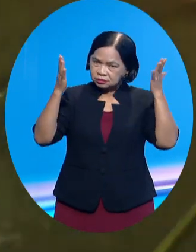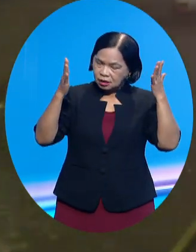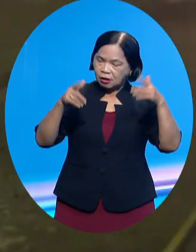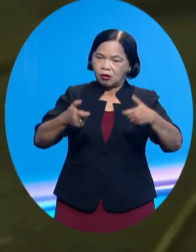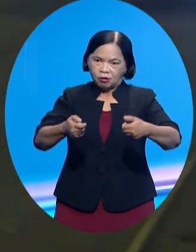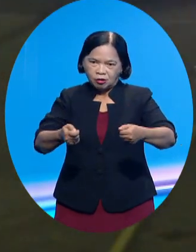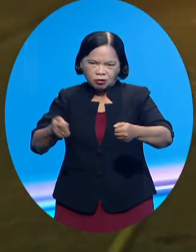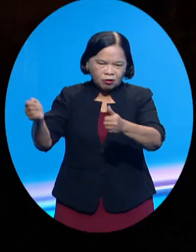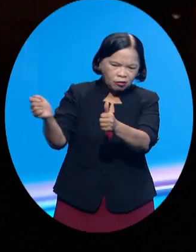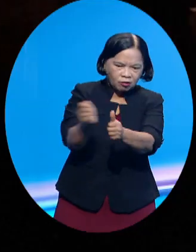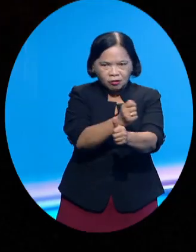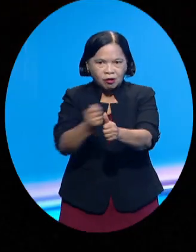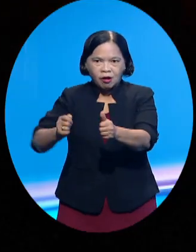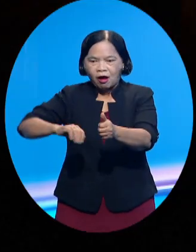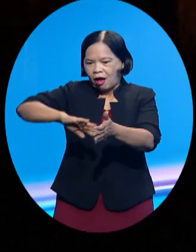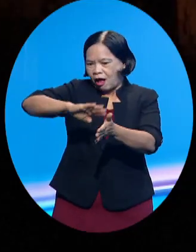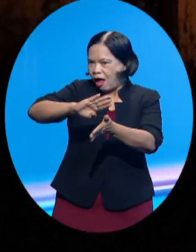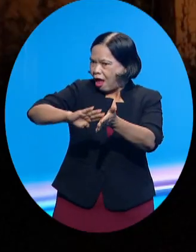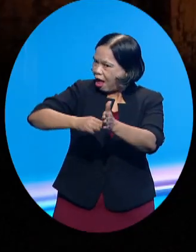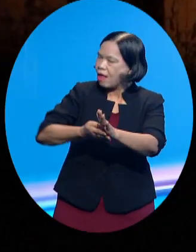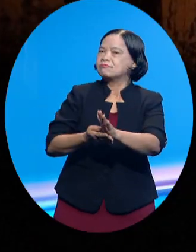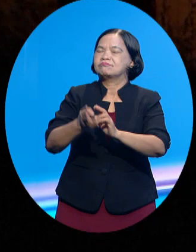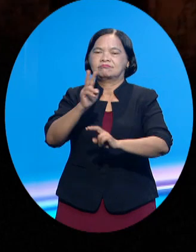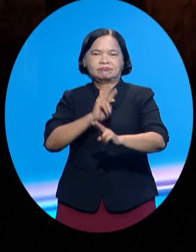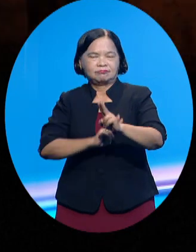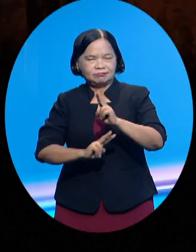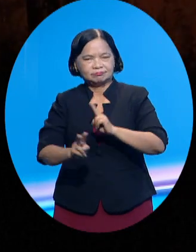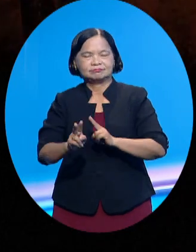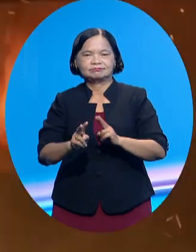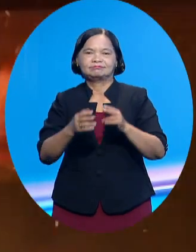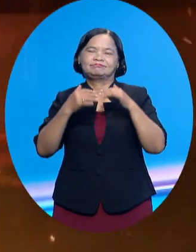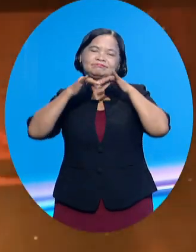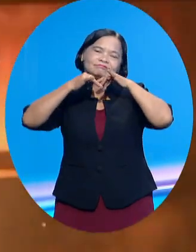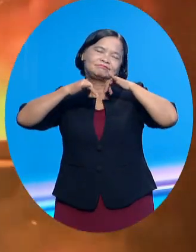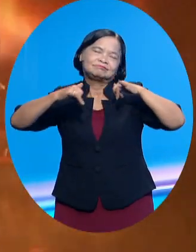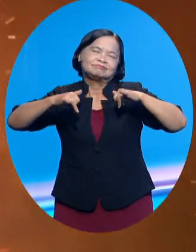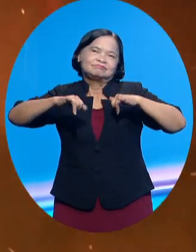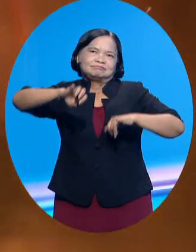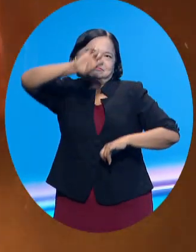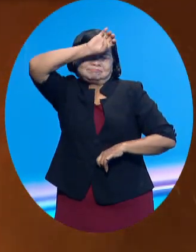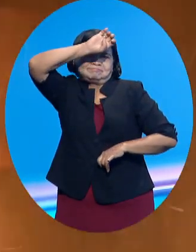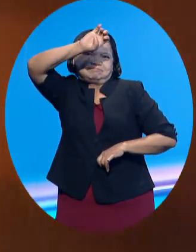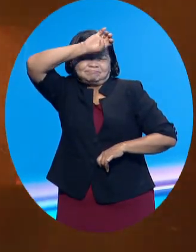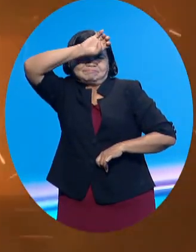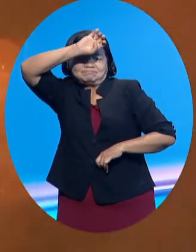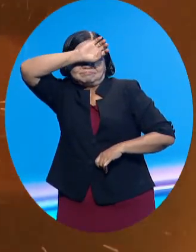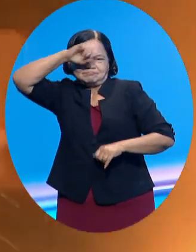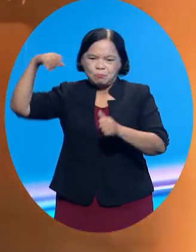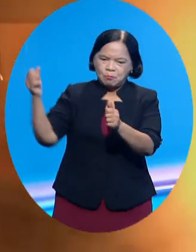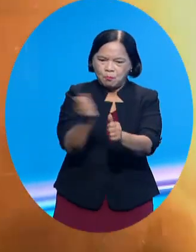phần gây ra bạo loạn trên khắp nước này. Tổng thống Pháp cho rằng giới trẻ đã bị say sưa bởi bạo lực trên không gian ảo.